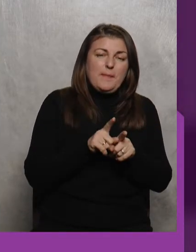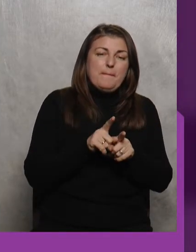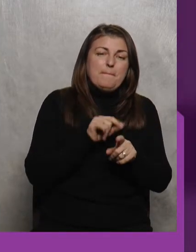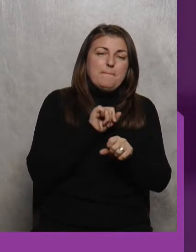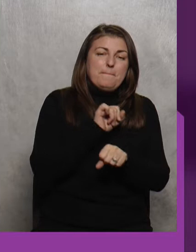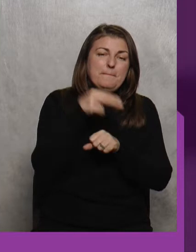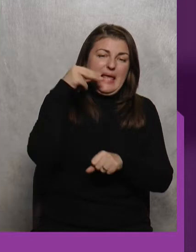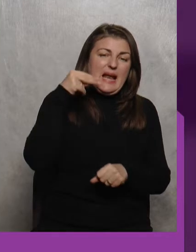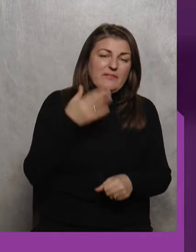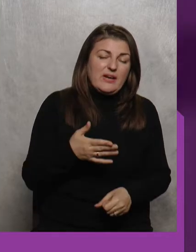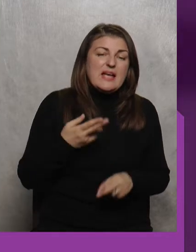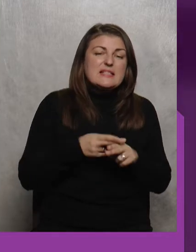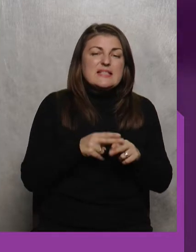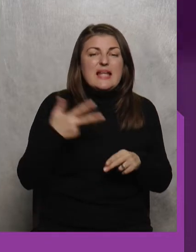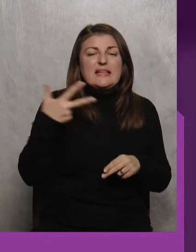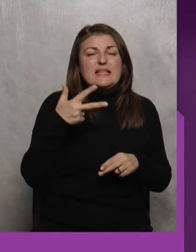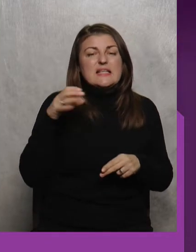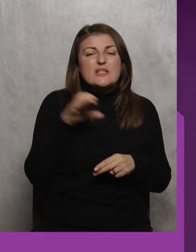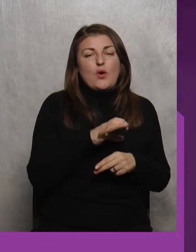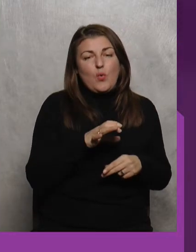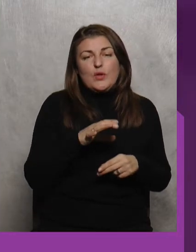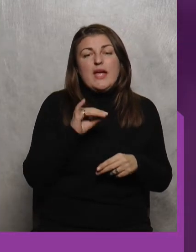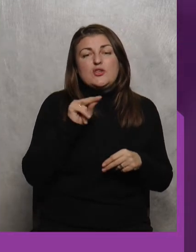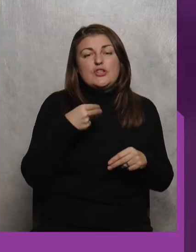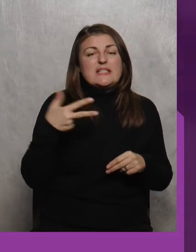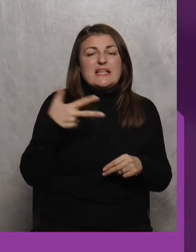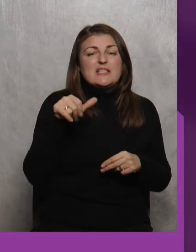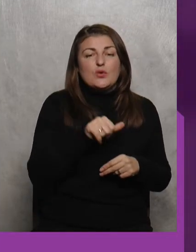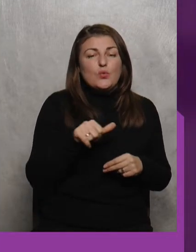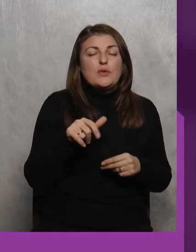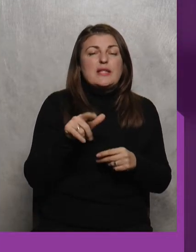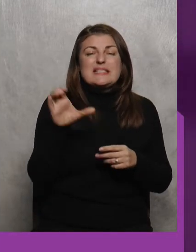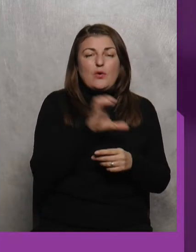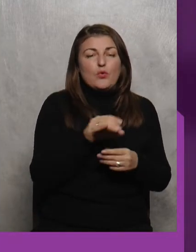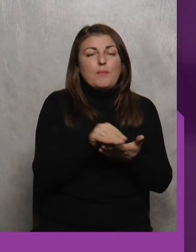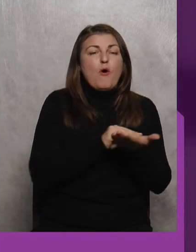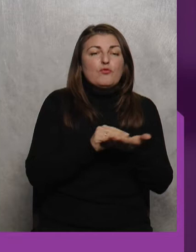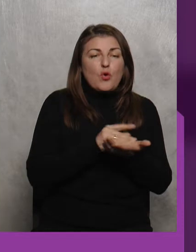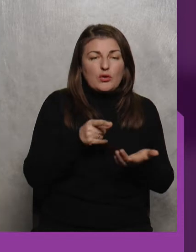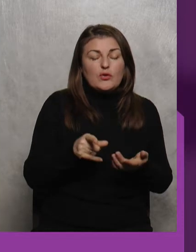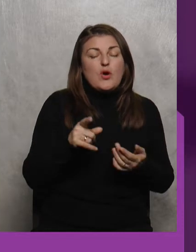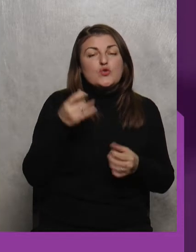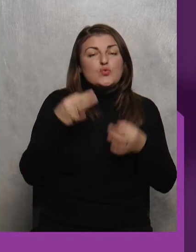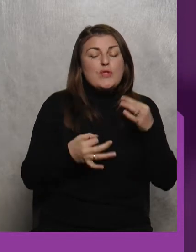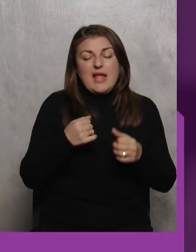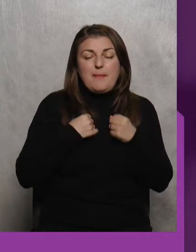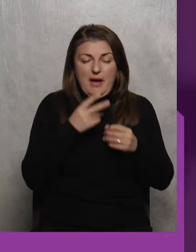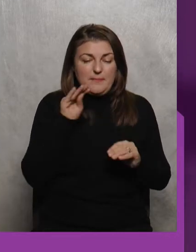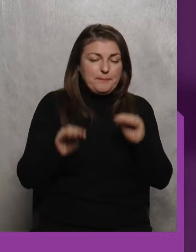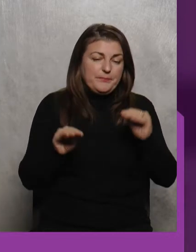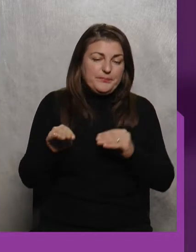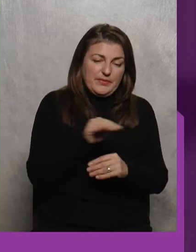невеликої перерви, це 30 секунд, буквально, і через 30 секунд повторно суддя вже намагається виставити